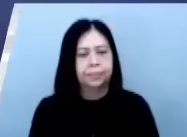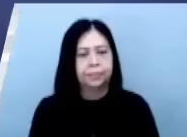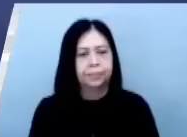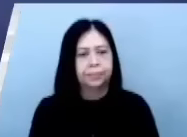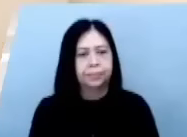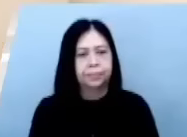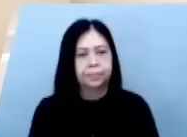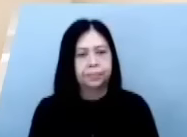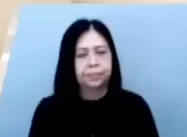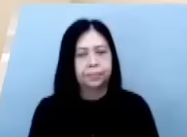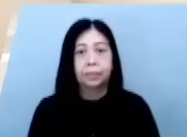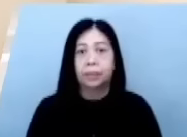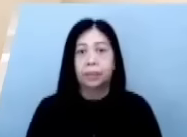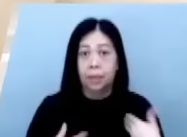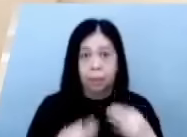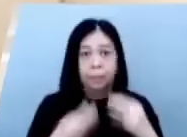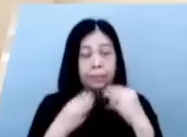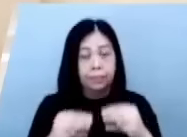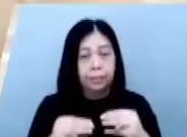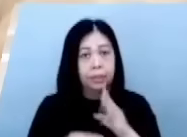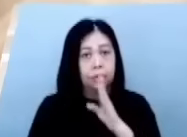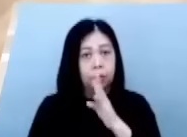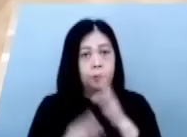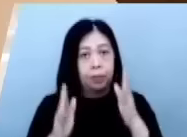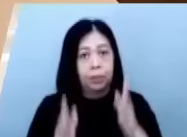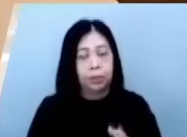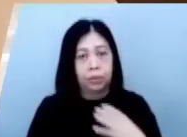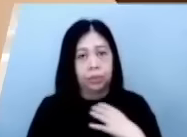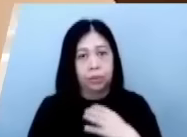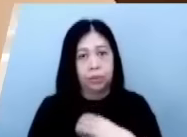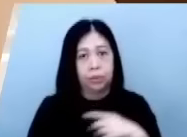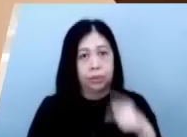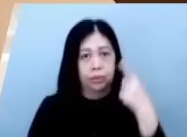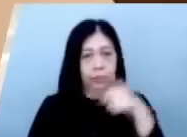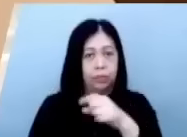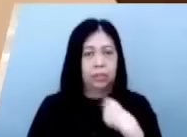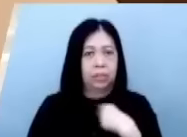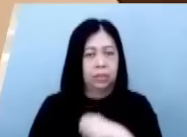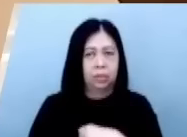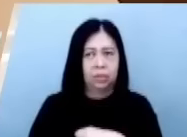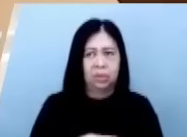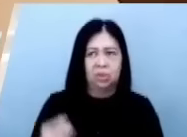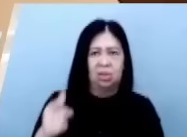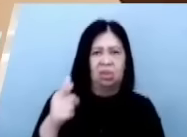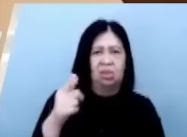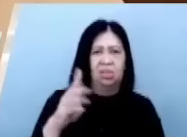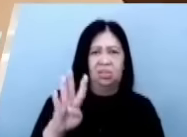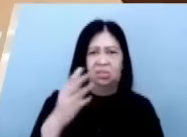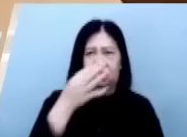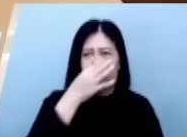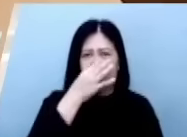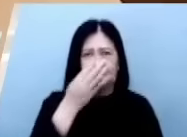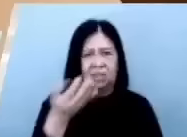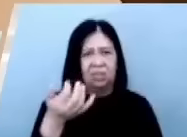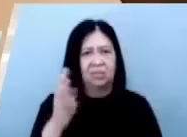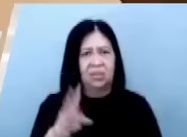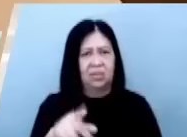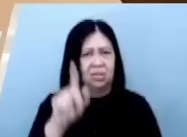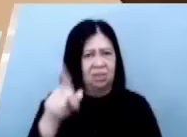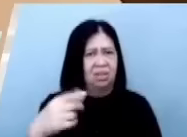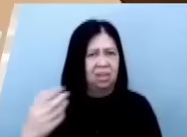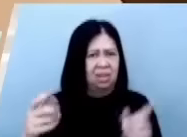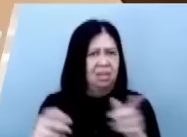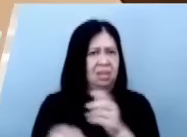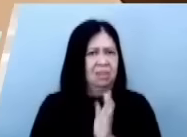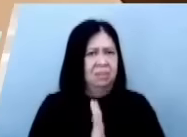May mensahe si House Speaker Martin Romualdez sa Senado. There's just 24 of you. Get your act together.